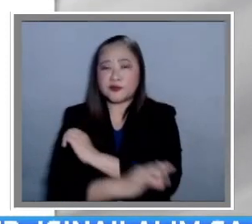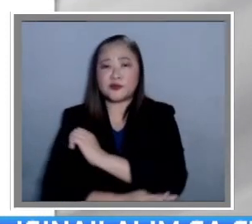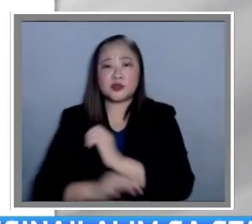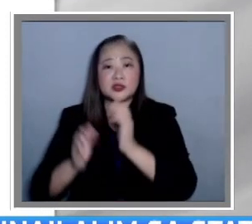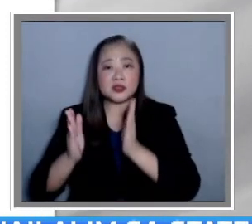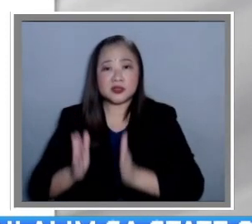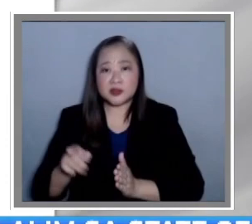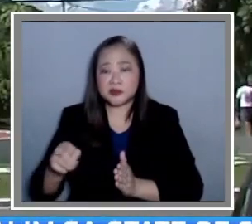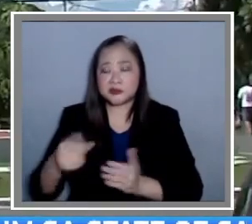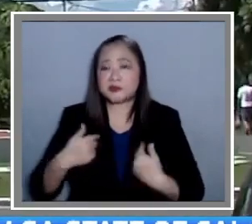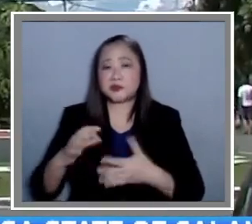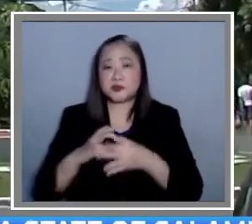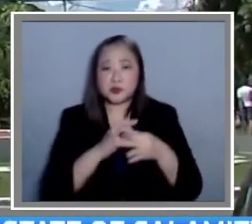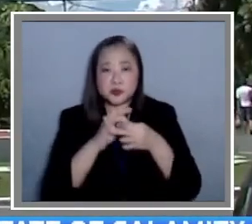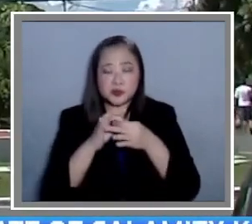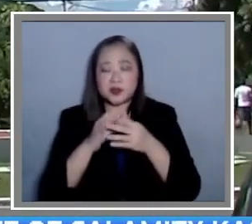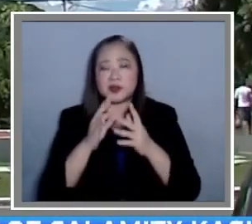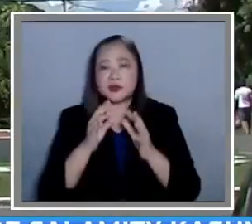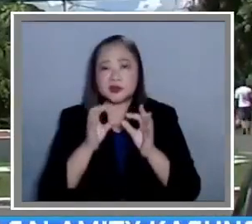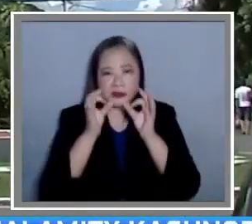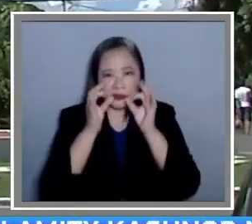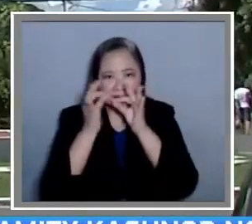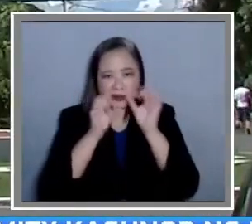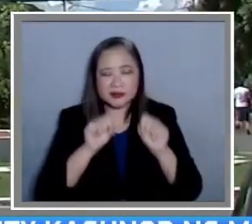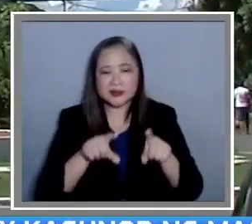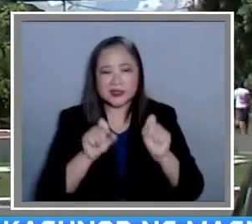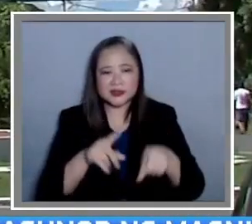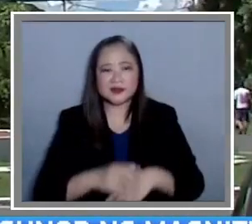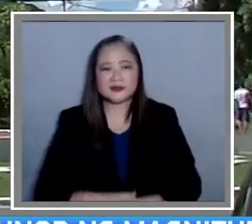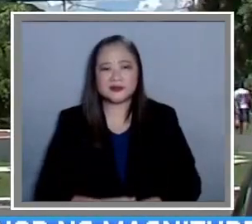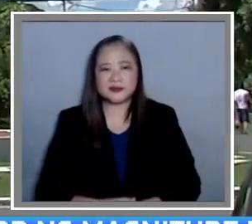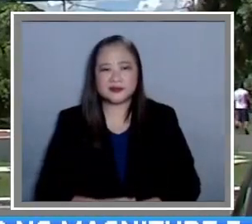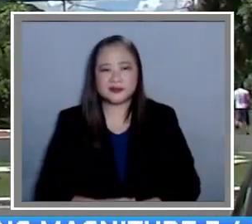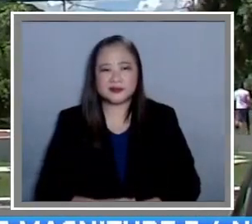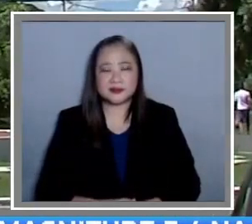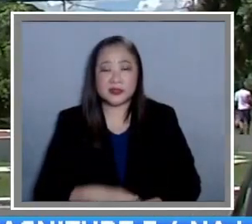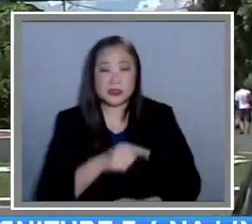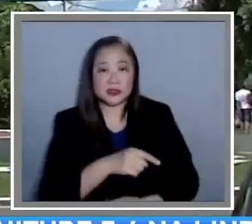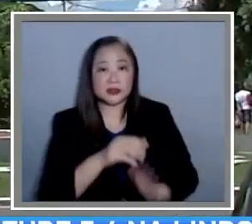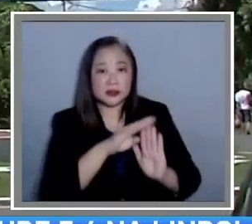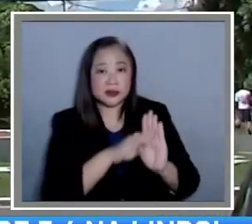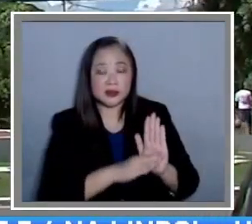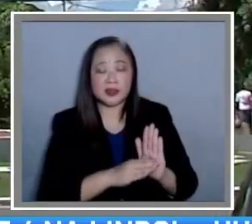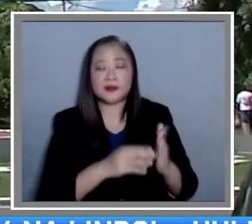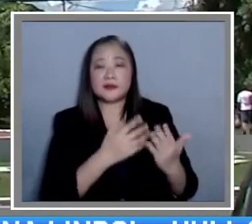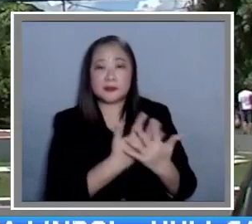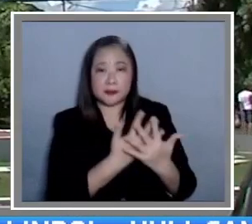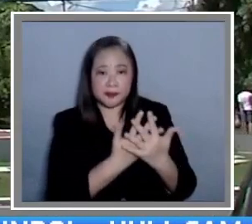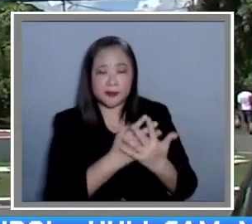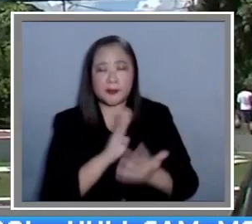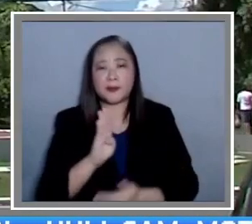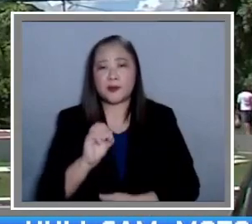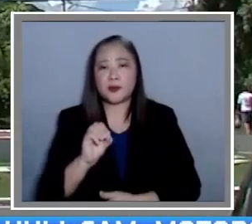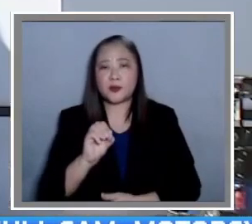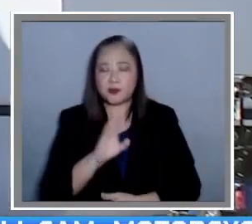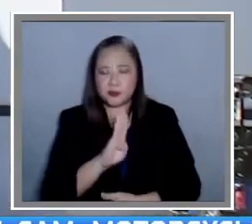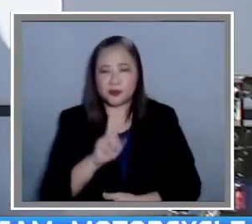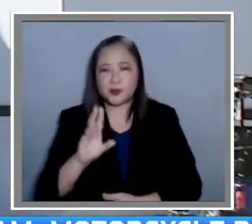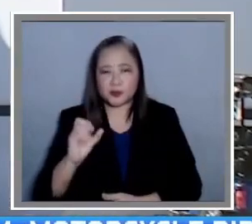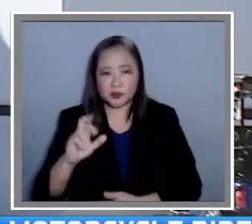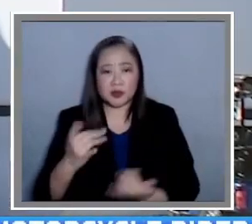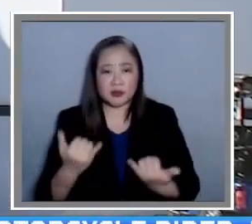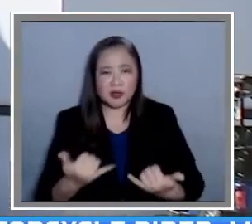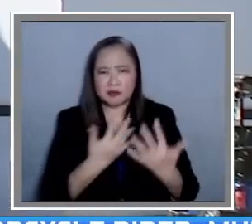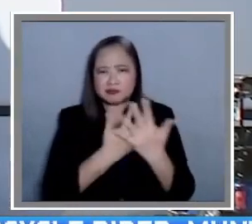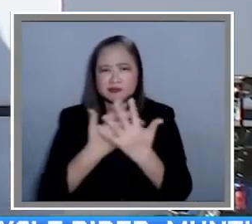sa drug trafficking sa datos ng Bureau of corrections sa 369 na dayuhang nasa mga piitan sa bansa